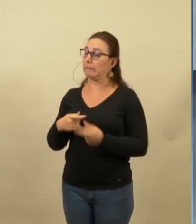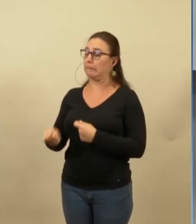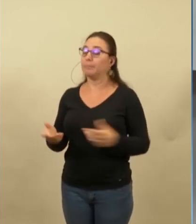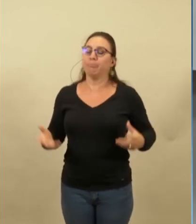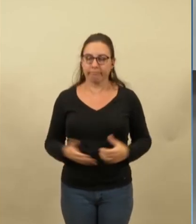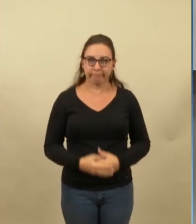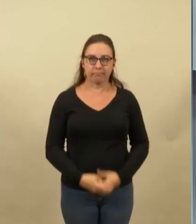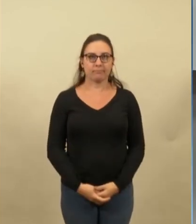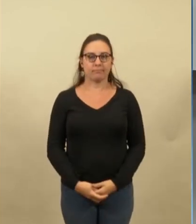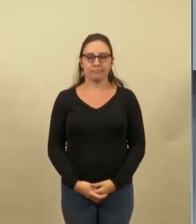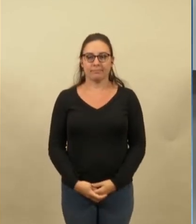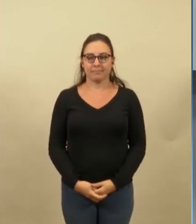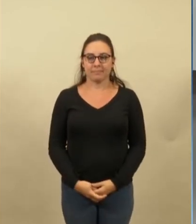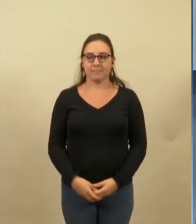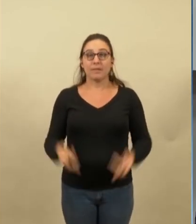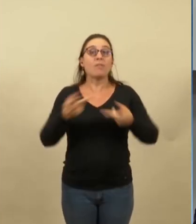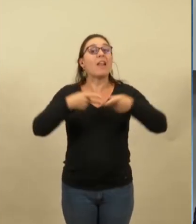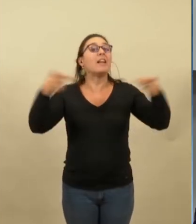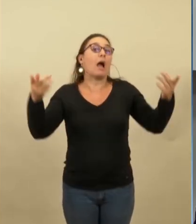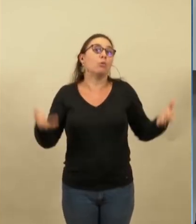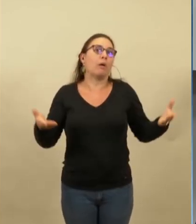ça sera la déclaration du Conseil